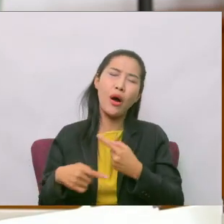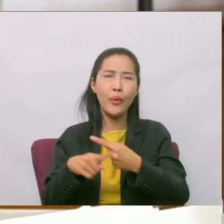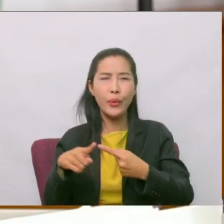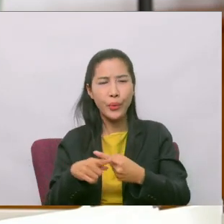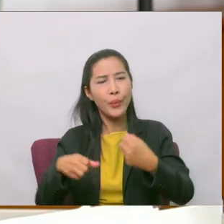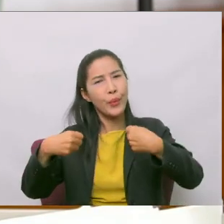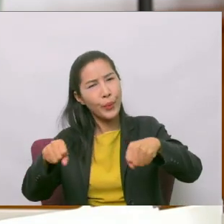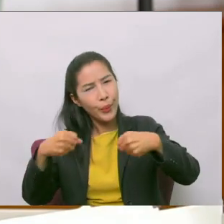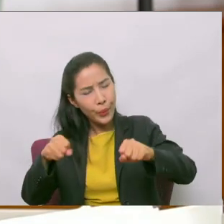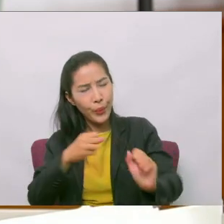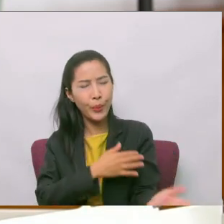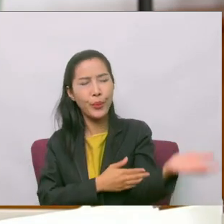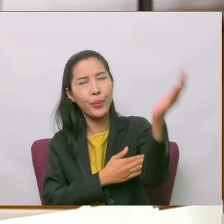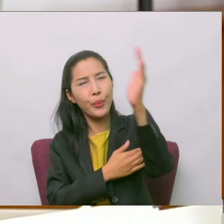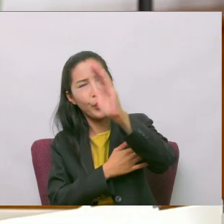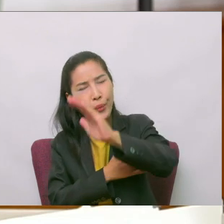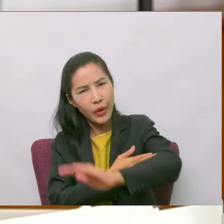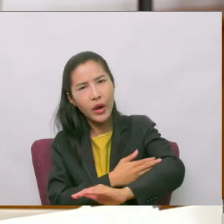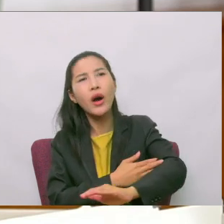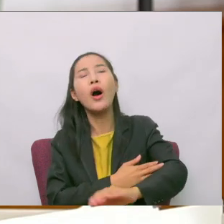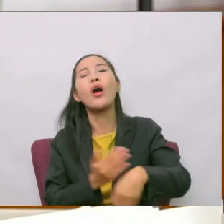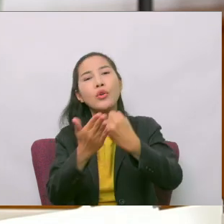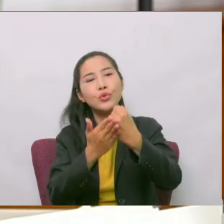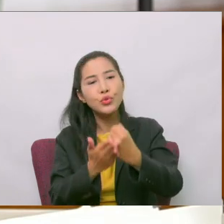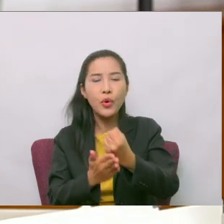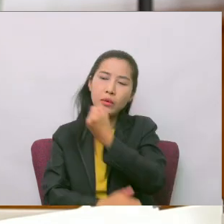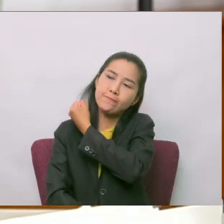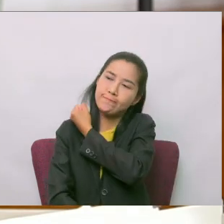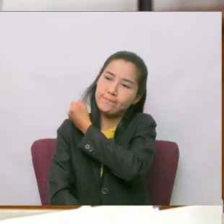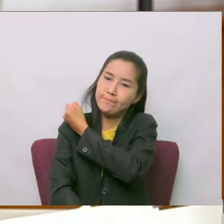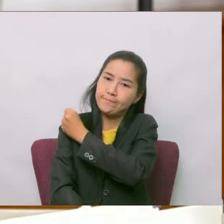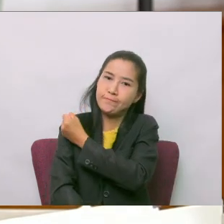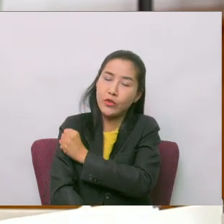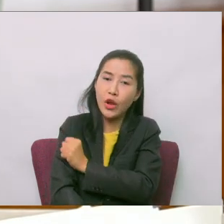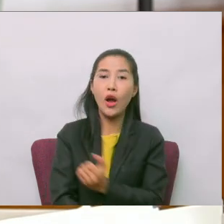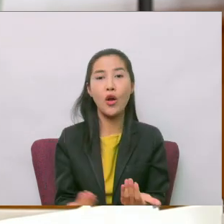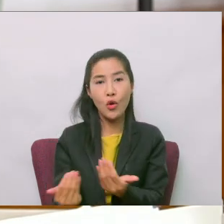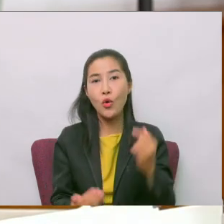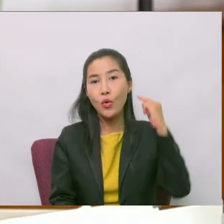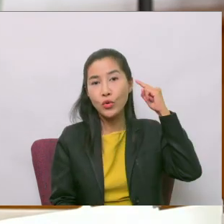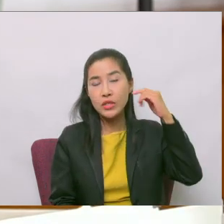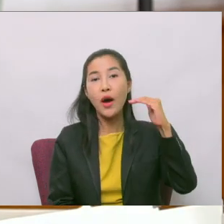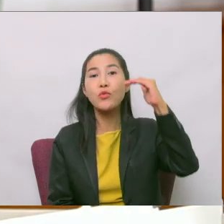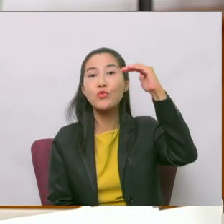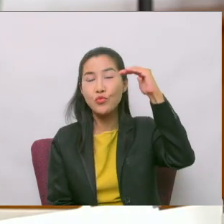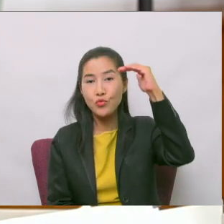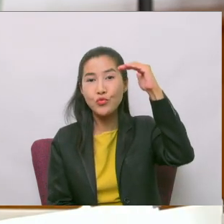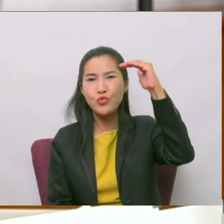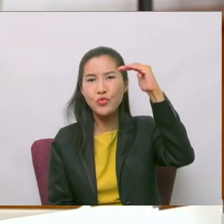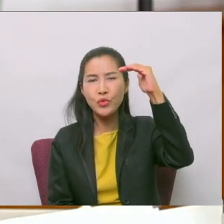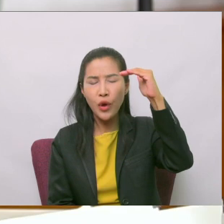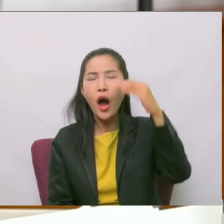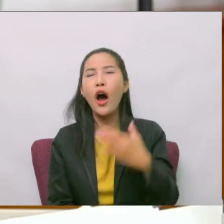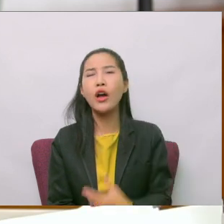ไซค์ทั้งวันอย่างเงี้ยค่ะก็จะมีช่วยประคบด้วยแล้วก็ลูกสาวคนโตเองอะค่ะเขาก็จะชอบดมกลิ่นลูกประคบ